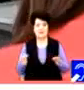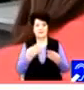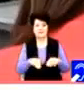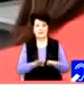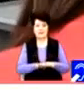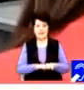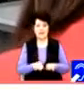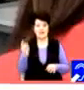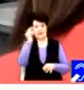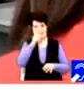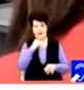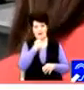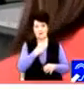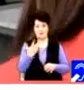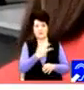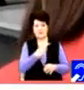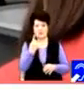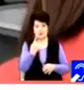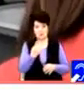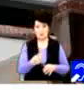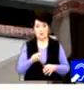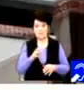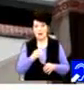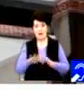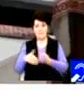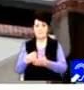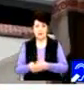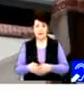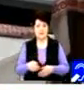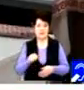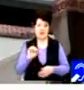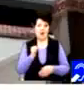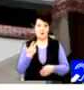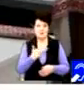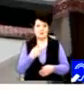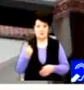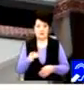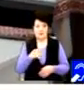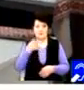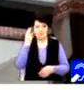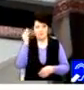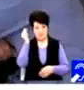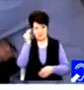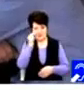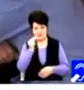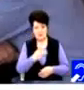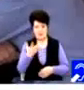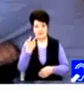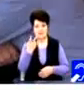anul de studii copiii vor sta acasă până pe 31 august în instituțiile de învățământ din Republica Moldova își fac studiile